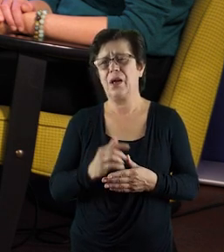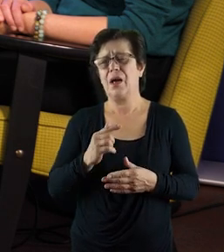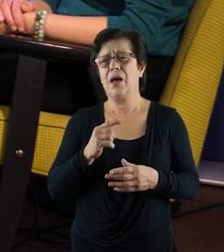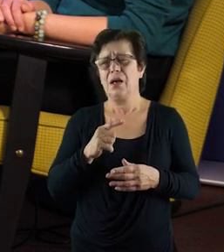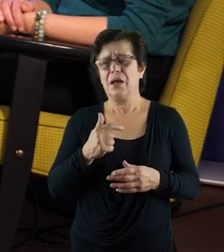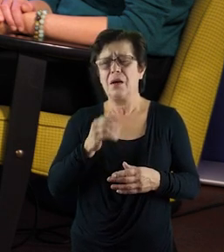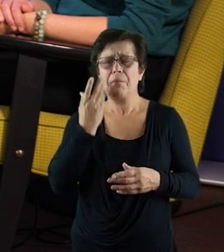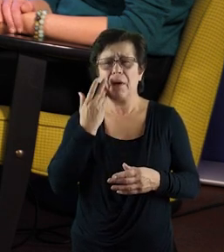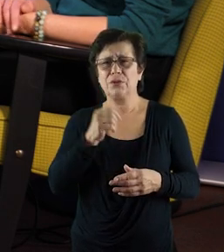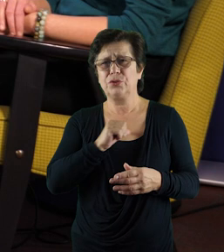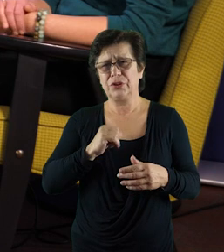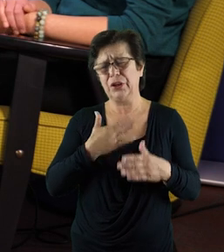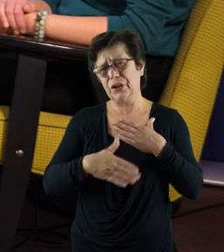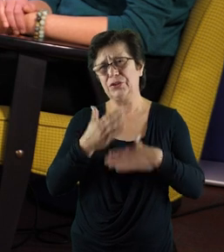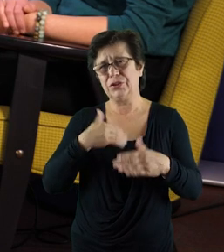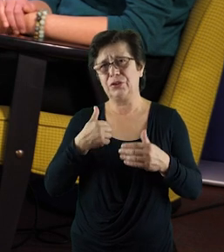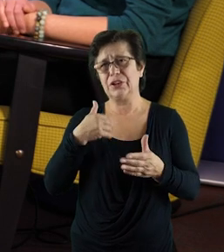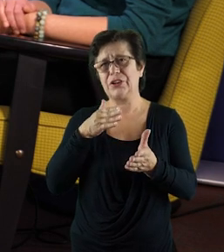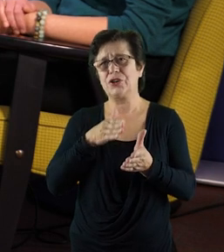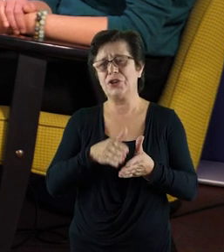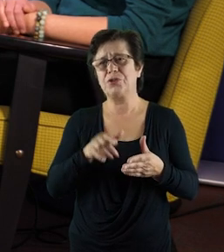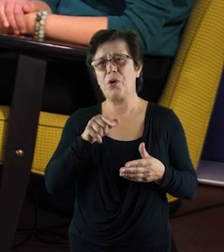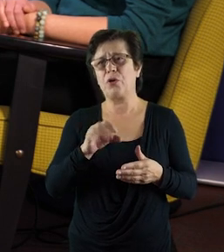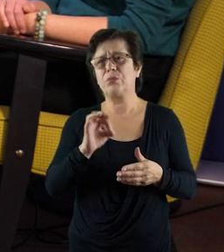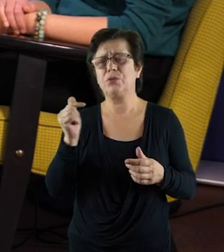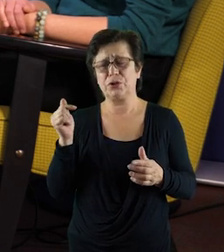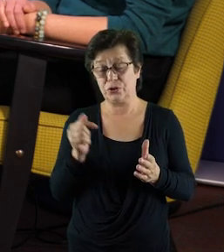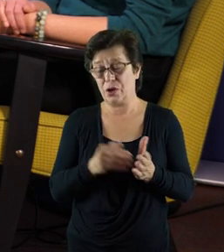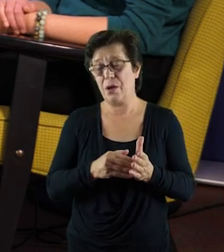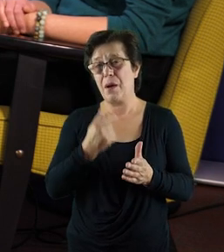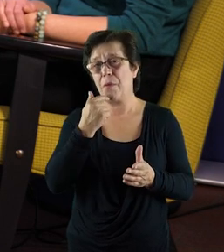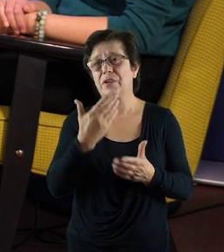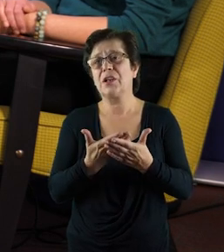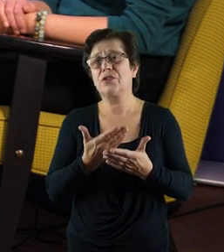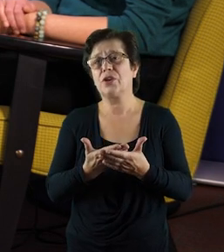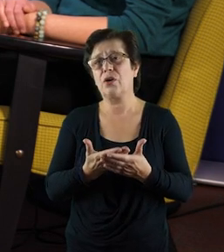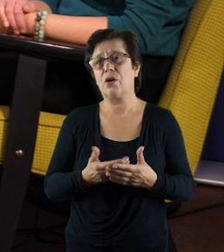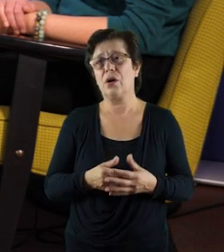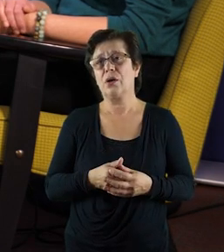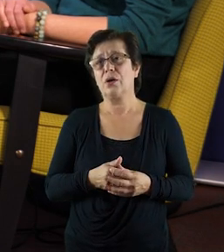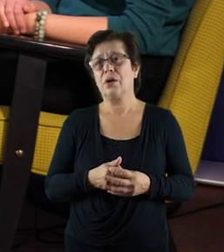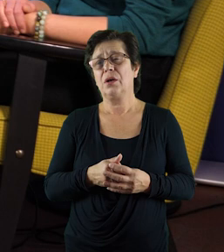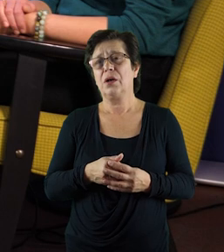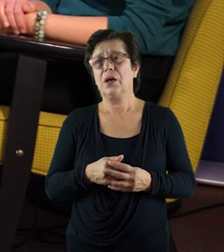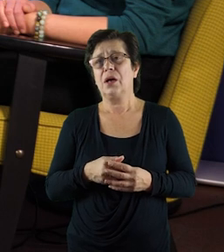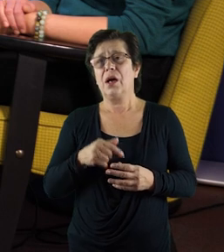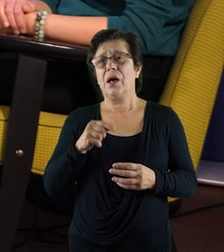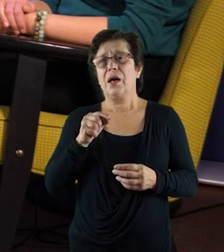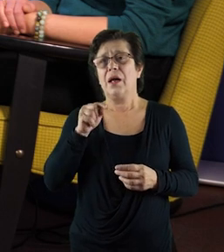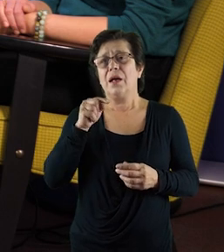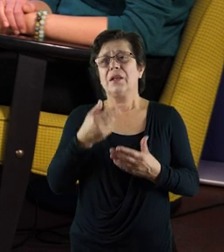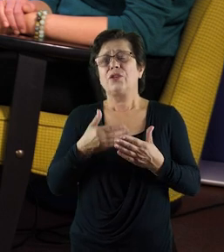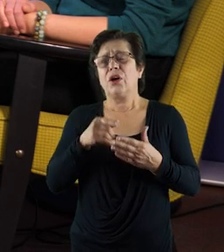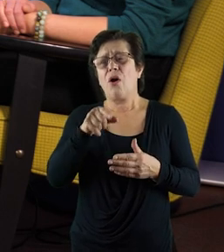żeśmy zaczęli od tego Wygnańca ptaków, natomiast no, trzeba powiedzieć też, dlaczego my tego Przybosia